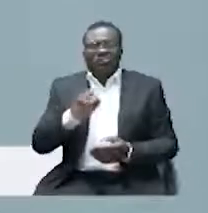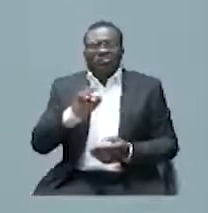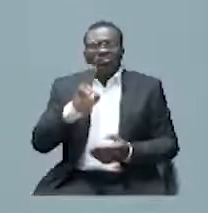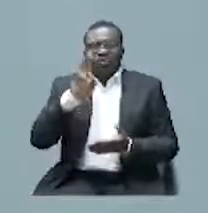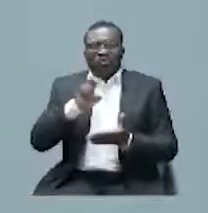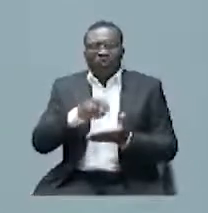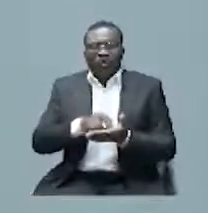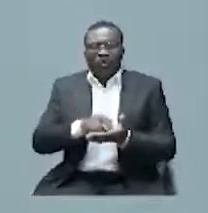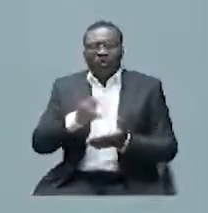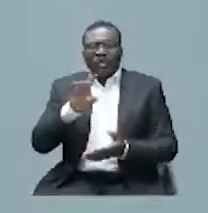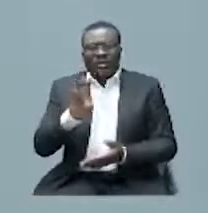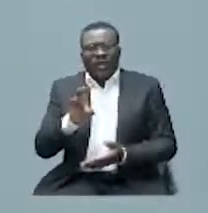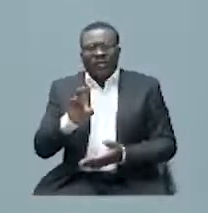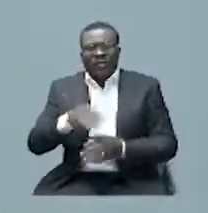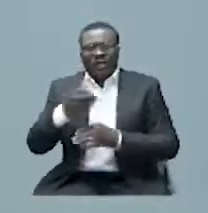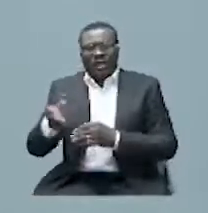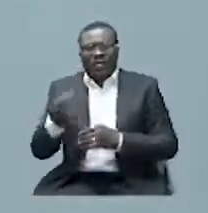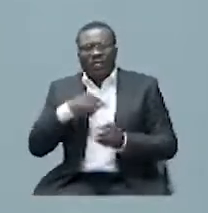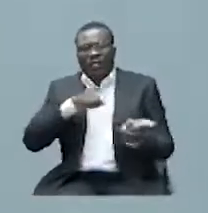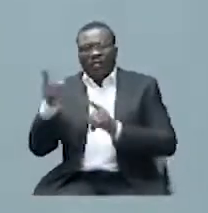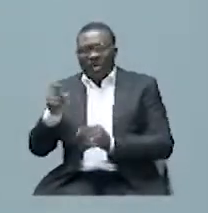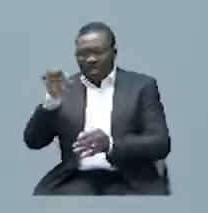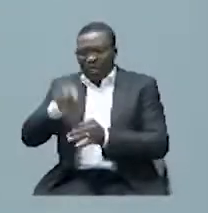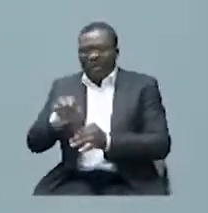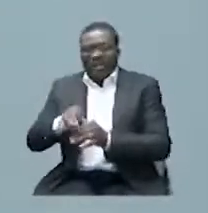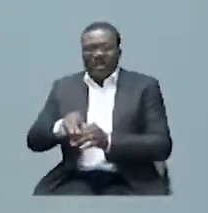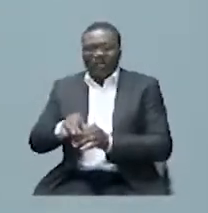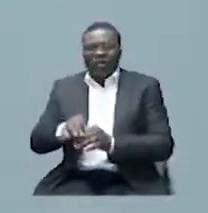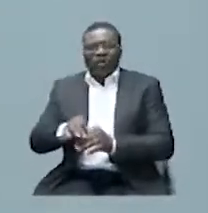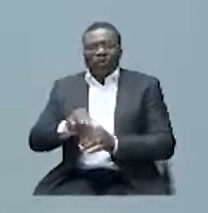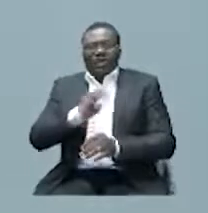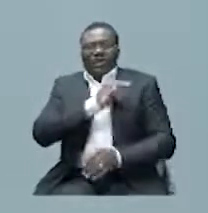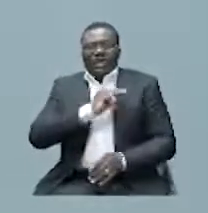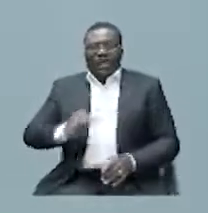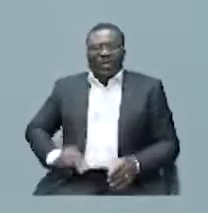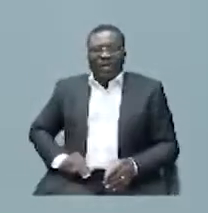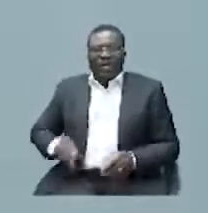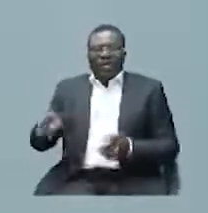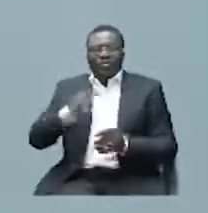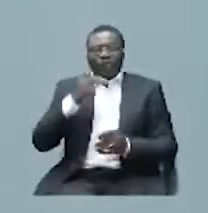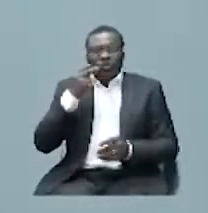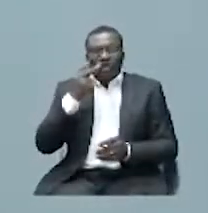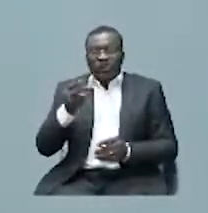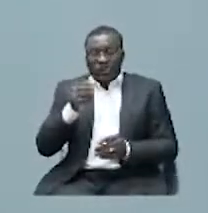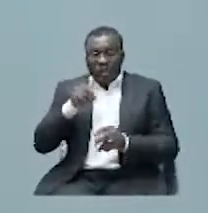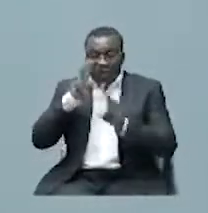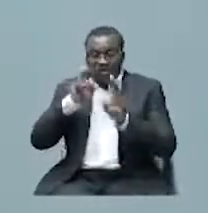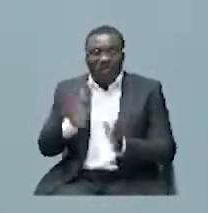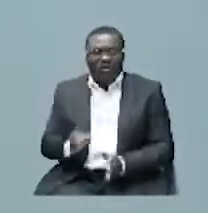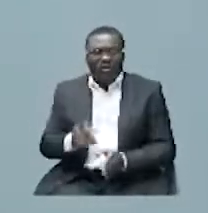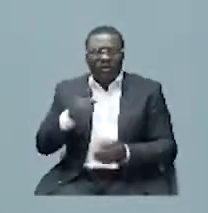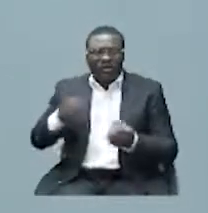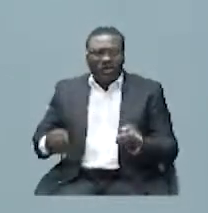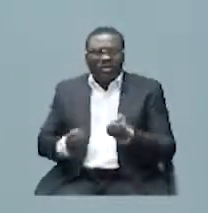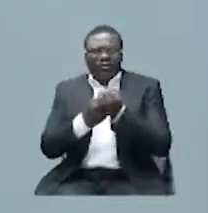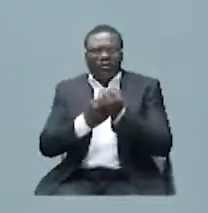juste après un mandat, nous sommes allés aux élections législatives. Pour ceux qui sont observateurs de la vie politique, j'ai soutenu